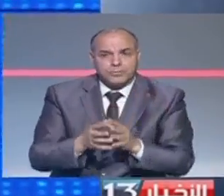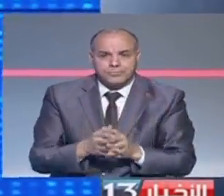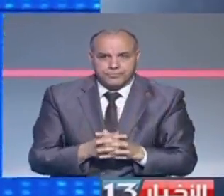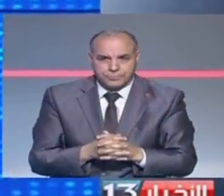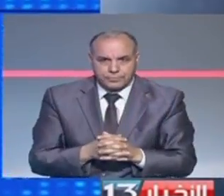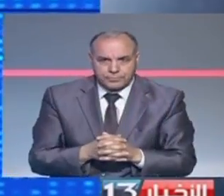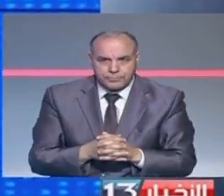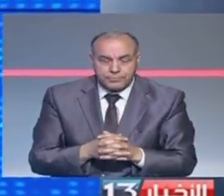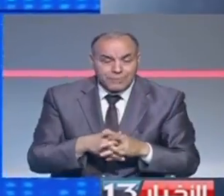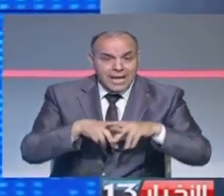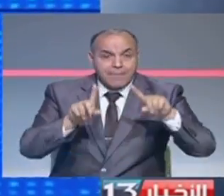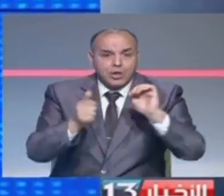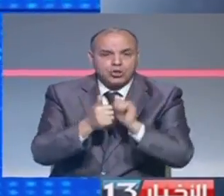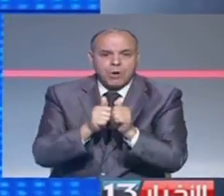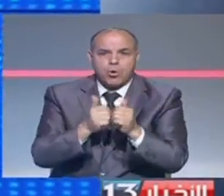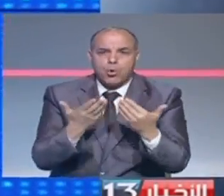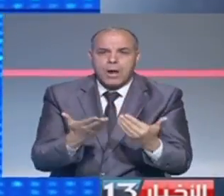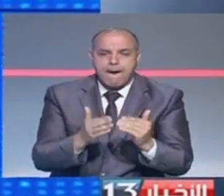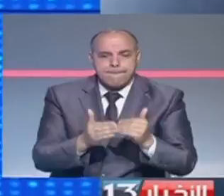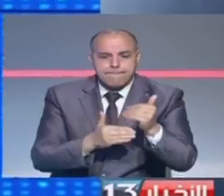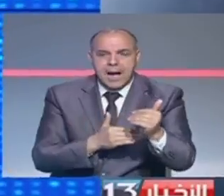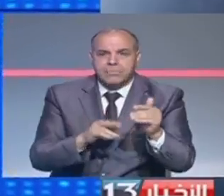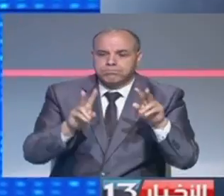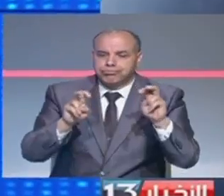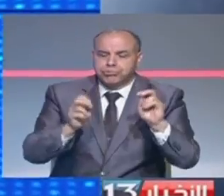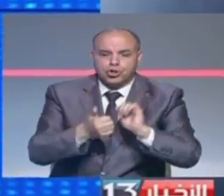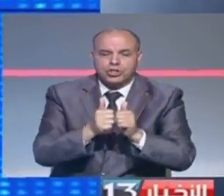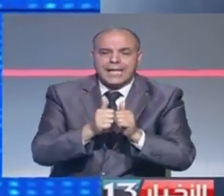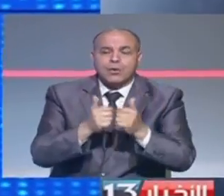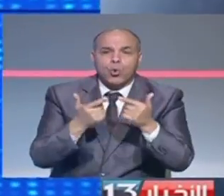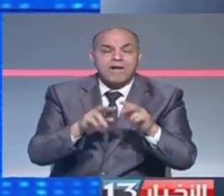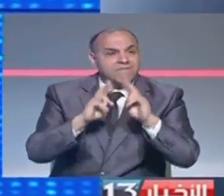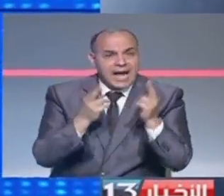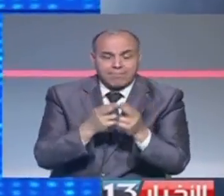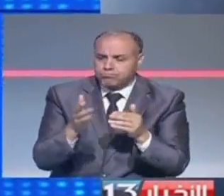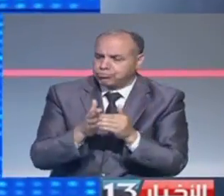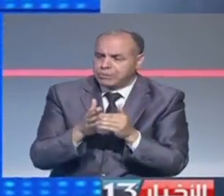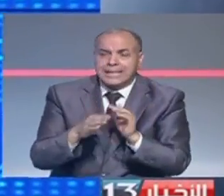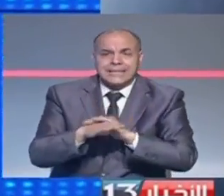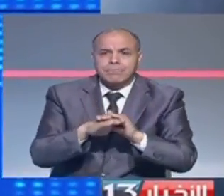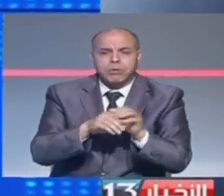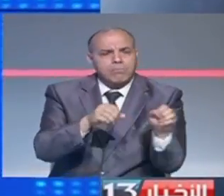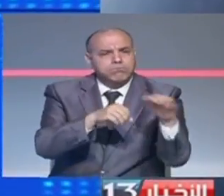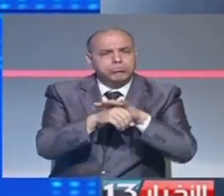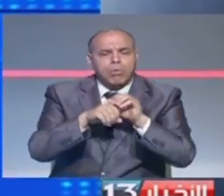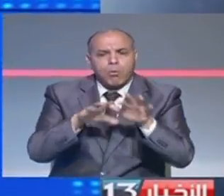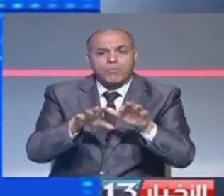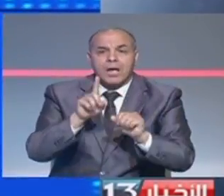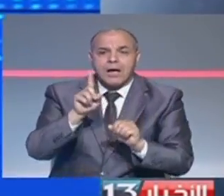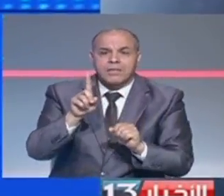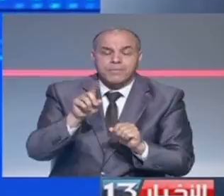في اخبار الرياضه وبعدها توقف النشاط الرياضي في العالم بسبب تفشي فيروس الكورونا